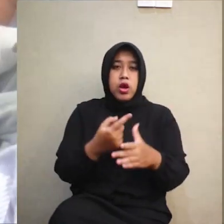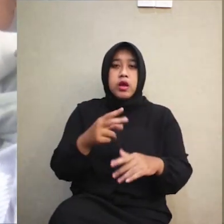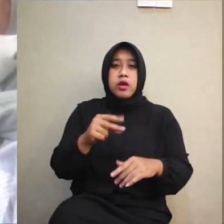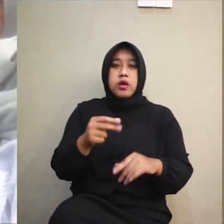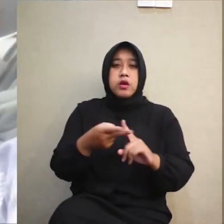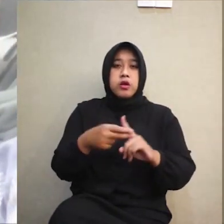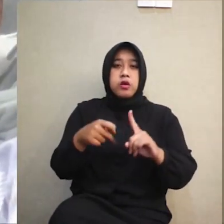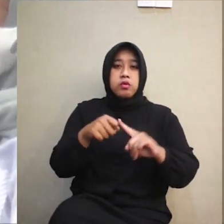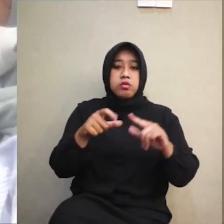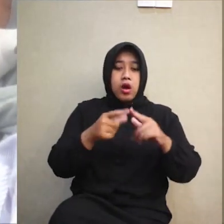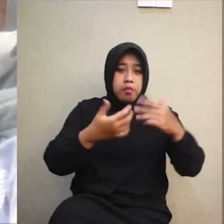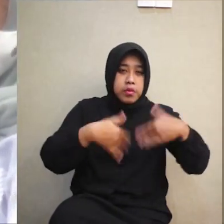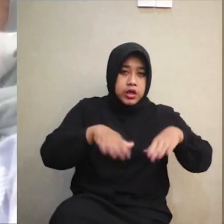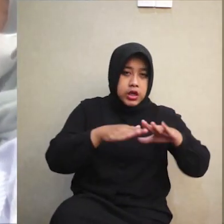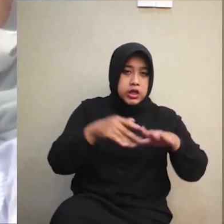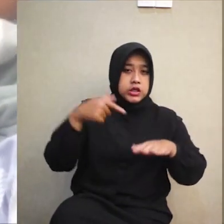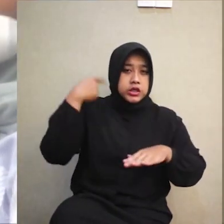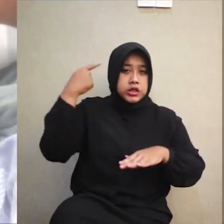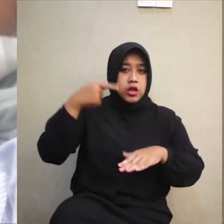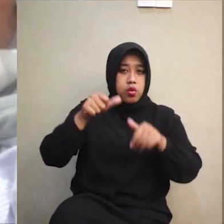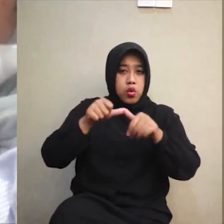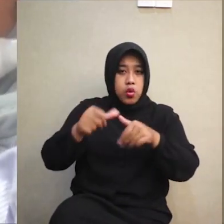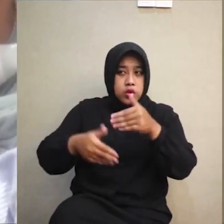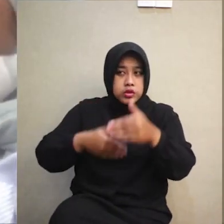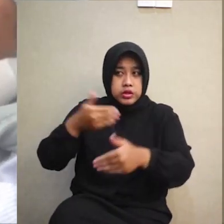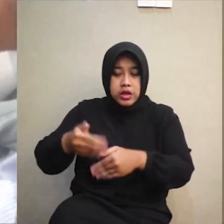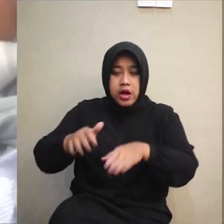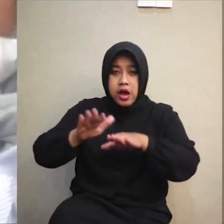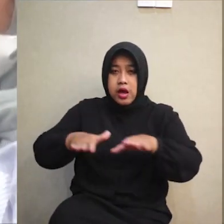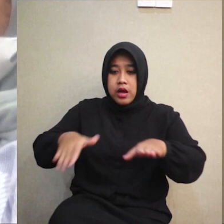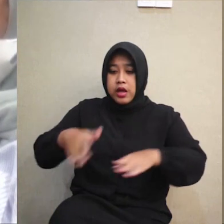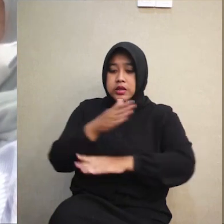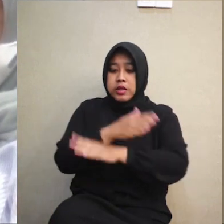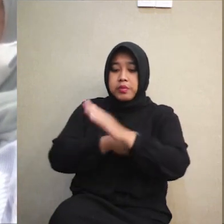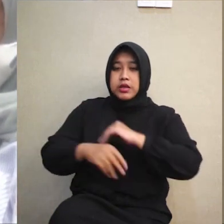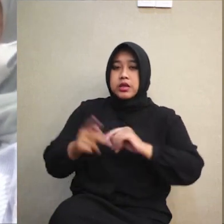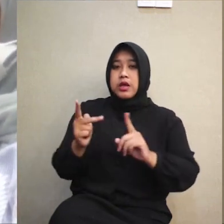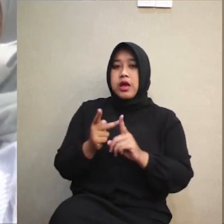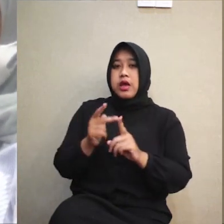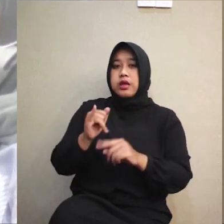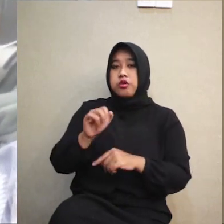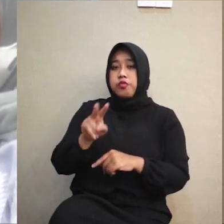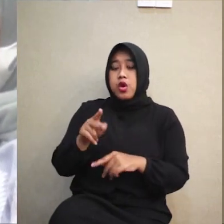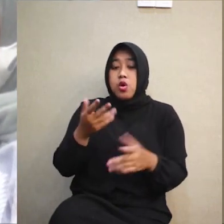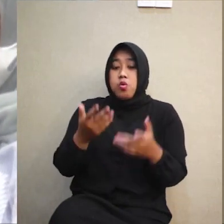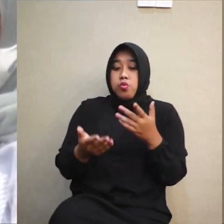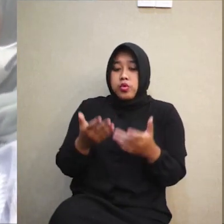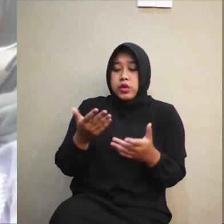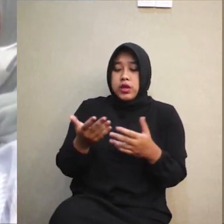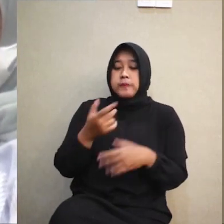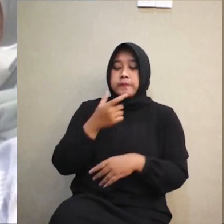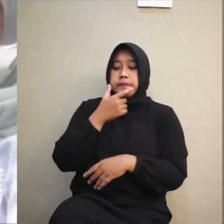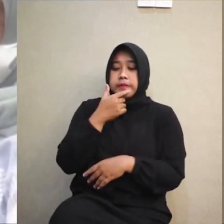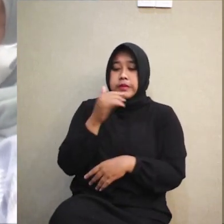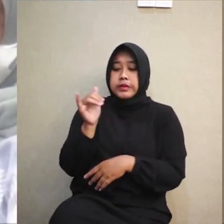konsisten dengan isu perempuan anak dan disabilitas dan HIV sehingga hal tersebut mungkin apa